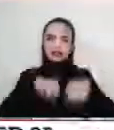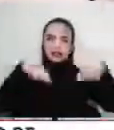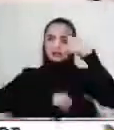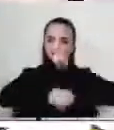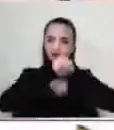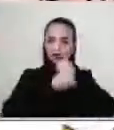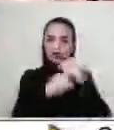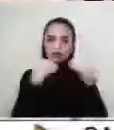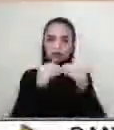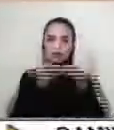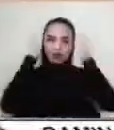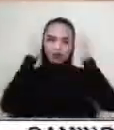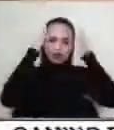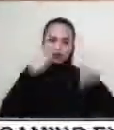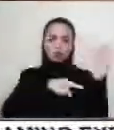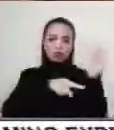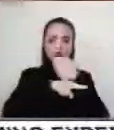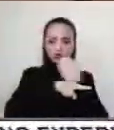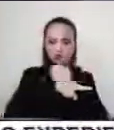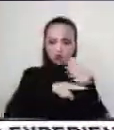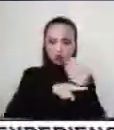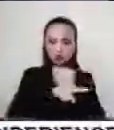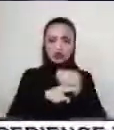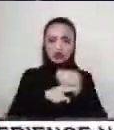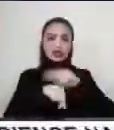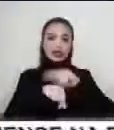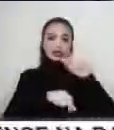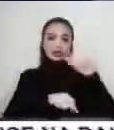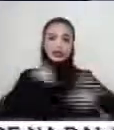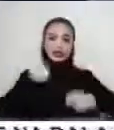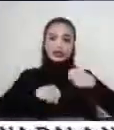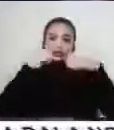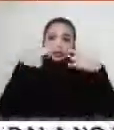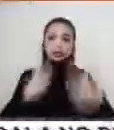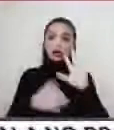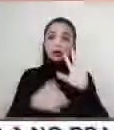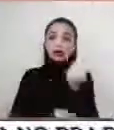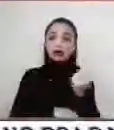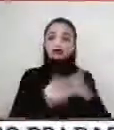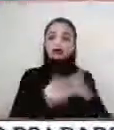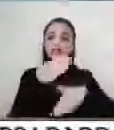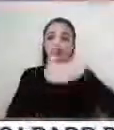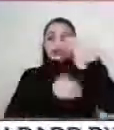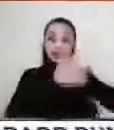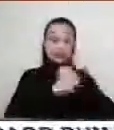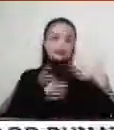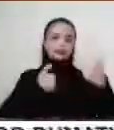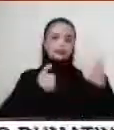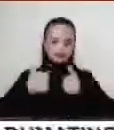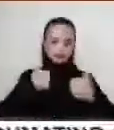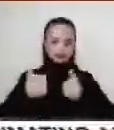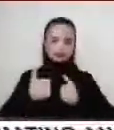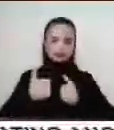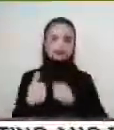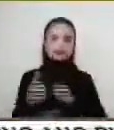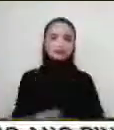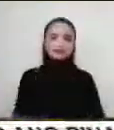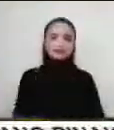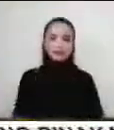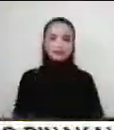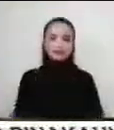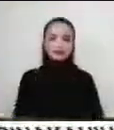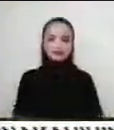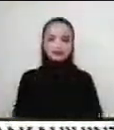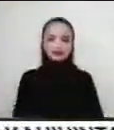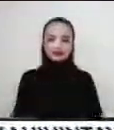Regular na siyang naiimbitahan sa mga fashion show ng pinakamalalaking fashion houses at atelier tuwing fashion